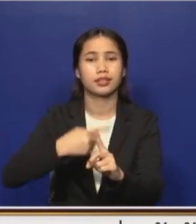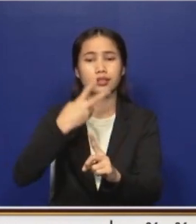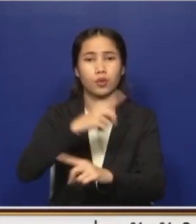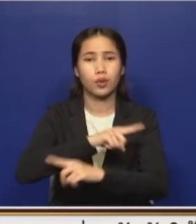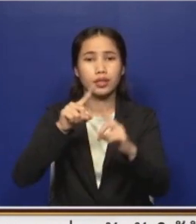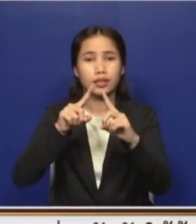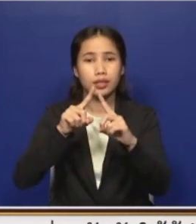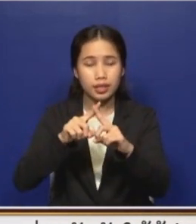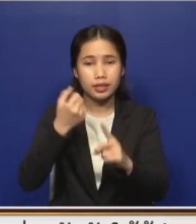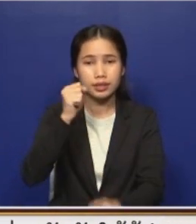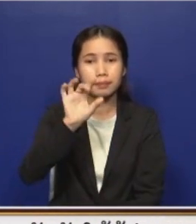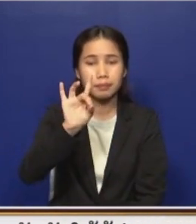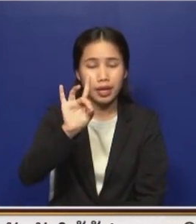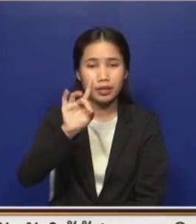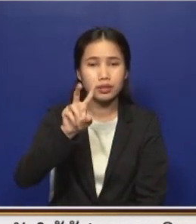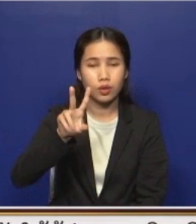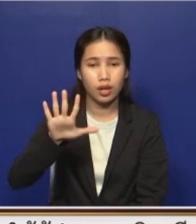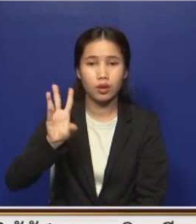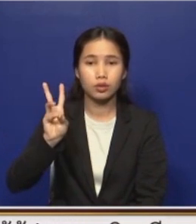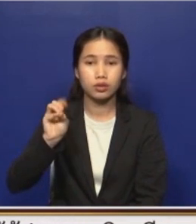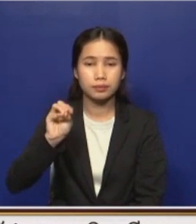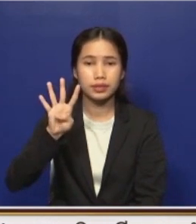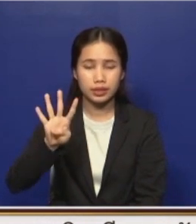กี่10เท่าตัว